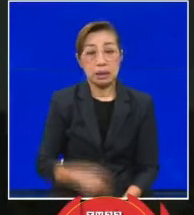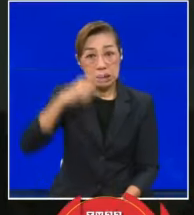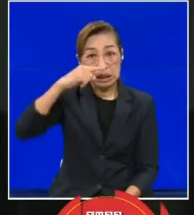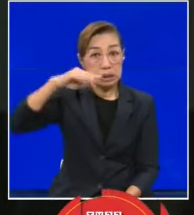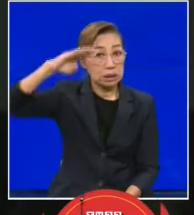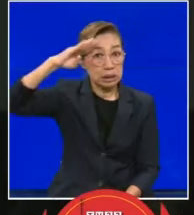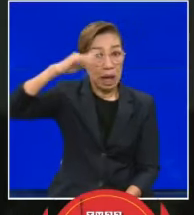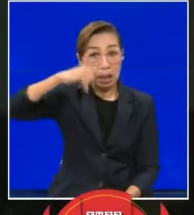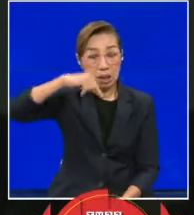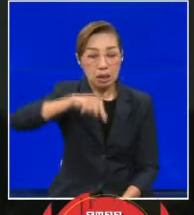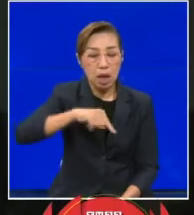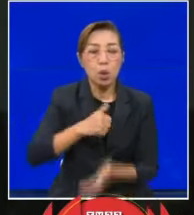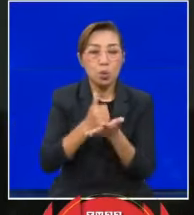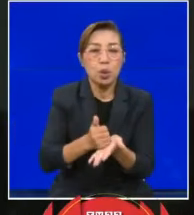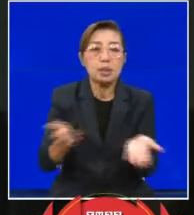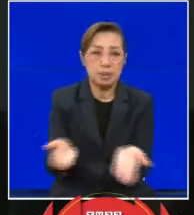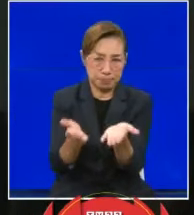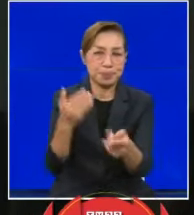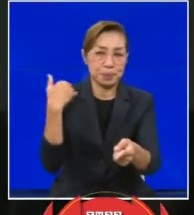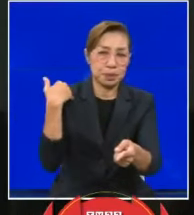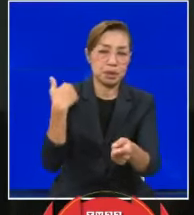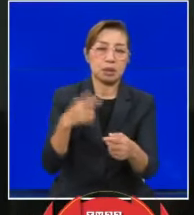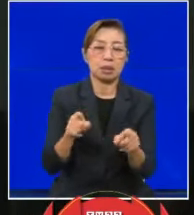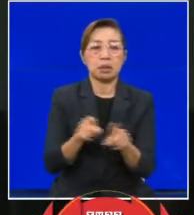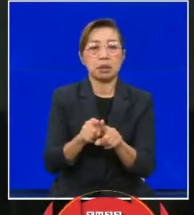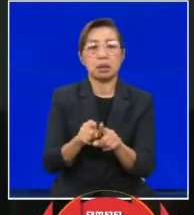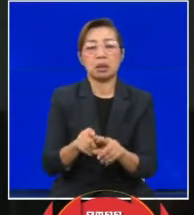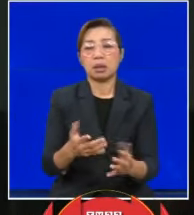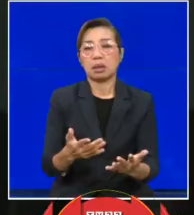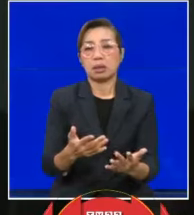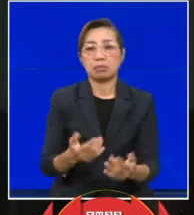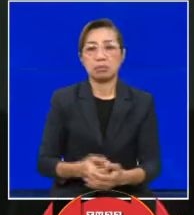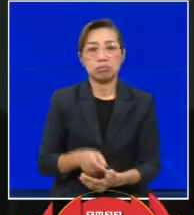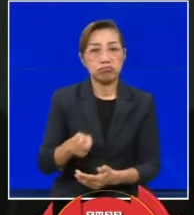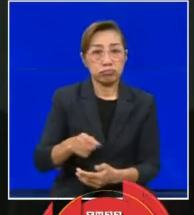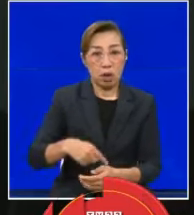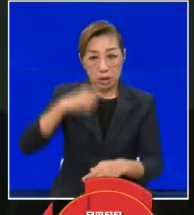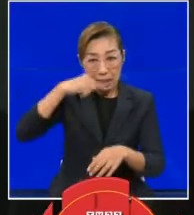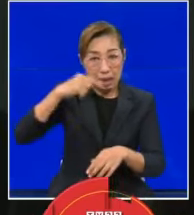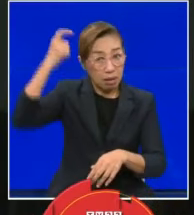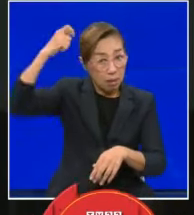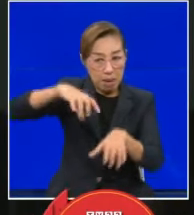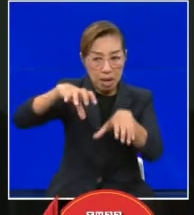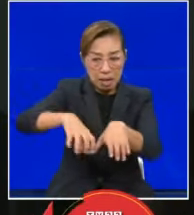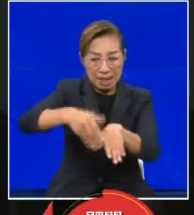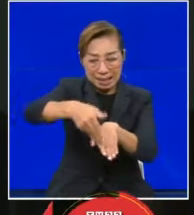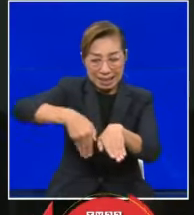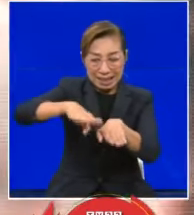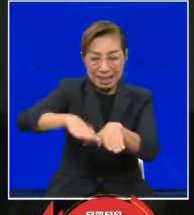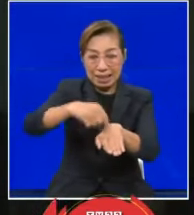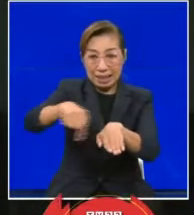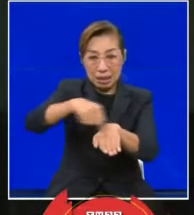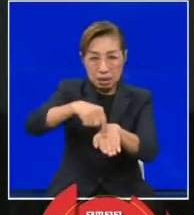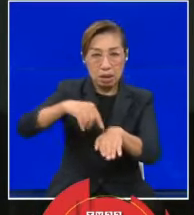ทัพก็เป็นหน่วยงานที่ให้การสนับสนุนนะครับเพราะฉะนั้นเนี่ยในเรื่องของชายแดนเนี่ยตรงนี้เนี่ยทางกองทัพก็จะต้